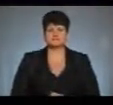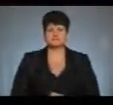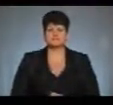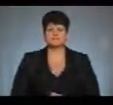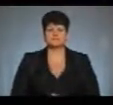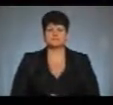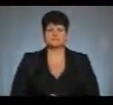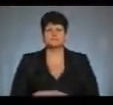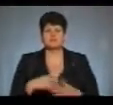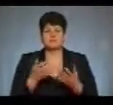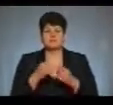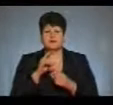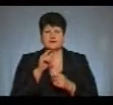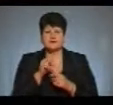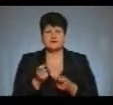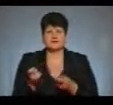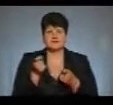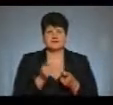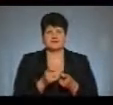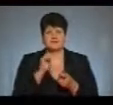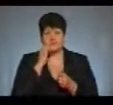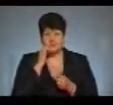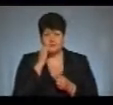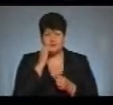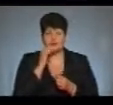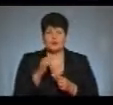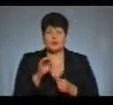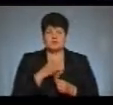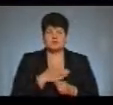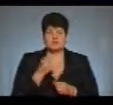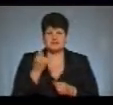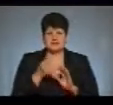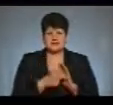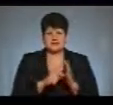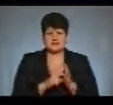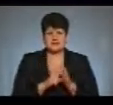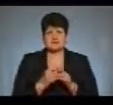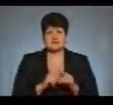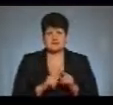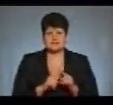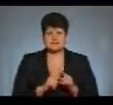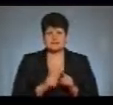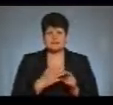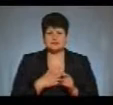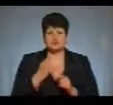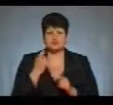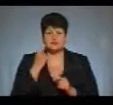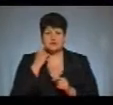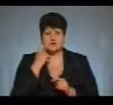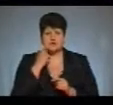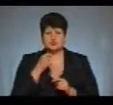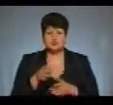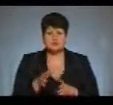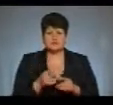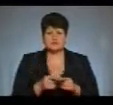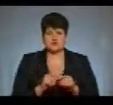Ми беремо каченята і веземо до бабусі на пам'ять про наш 11-й клас. Каченятко є символом нашого 11-річного шляху в цій